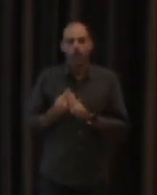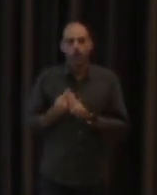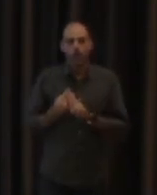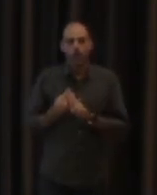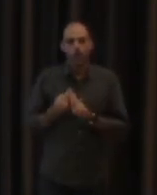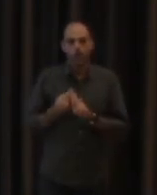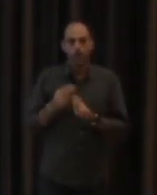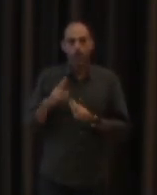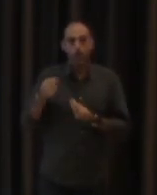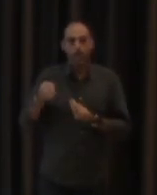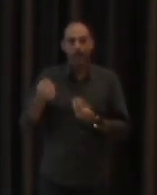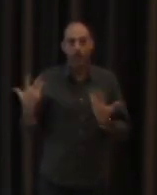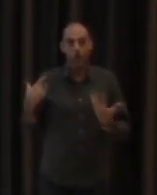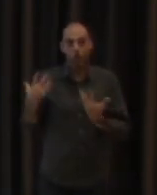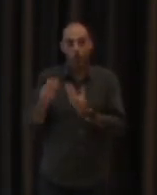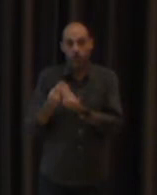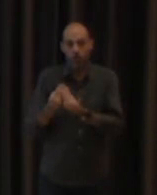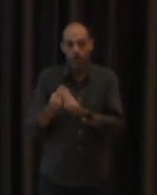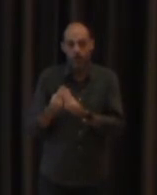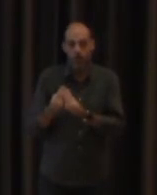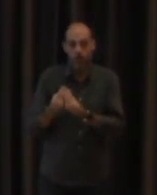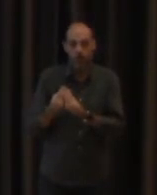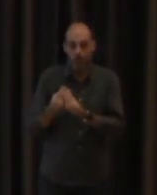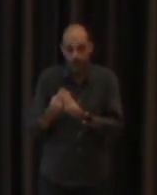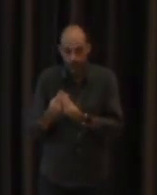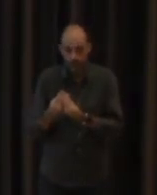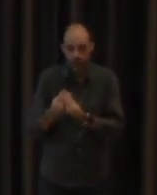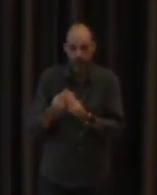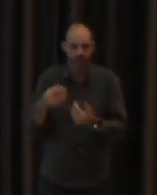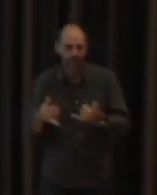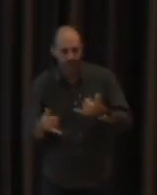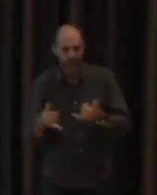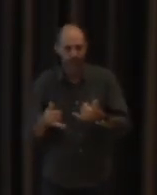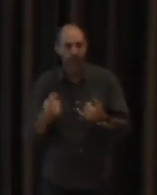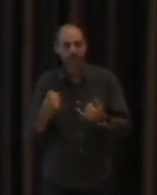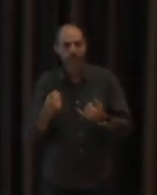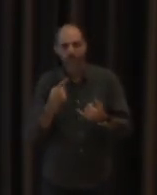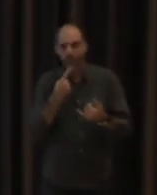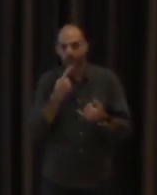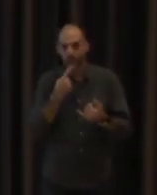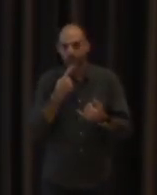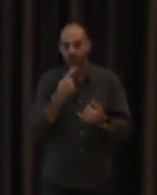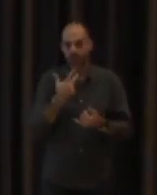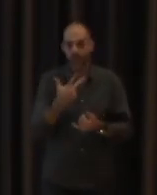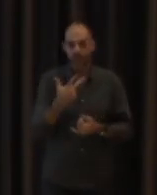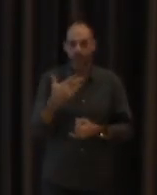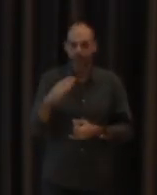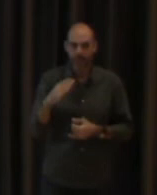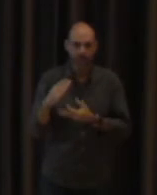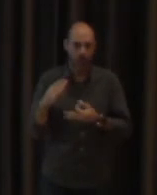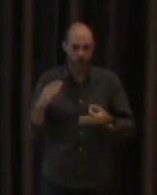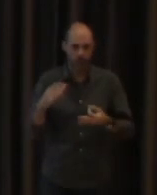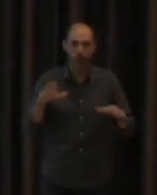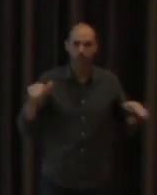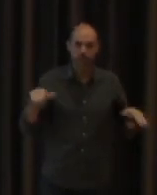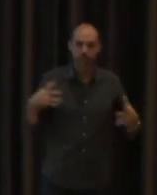Tot i que podem suposar en aquest cas, no?, que el senyor Brat va conviure, cal dir que el que tenim a 13C, almenys,